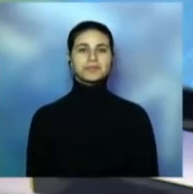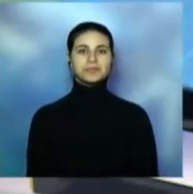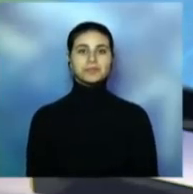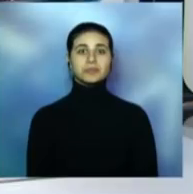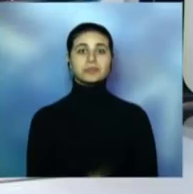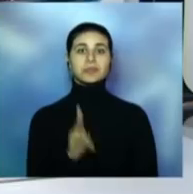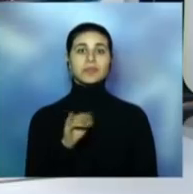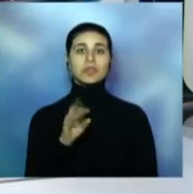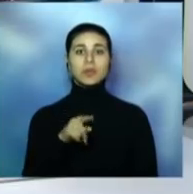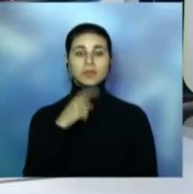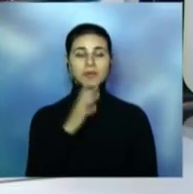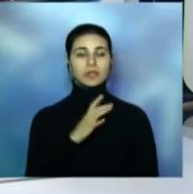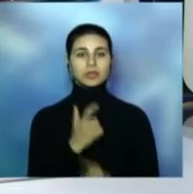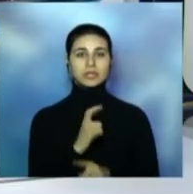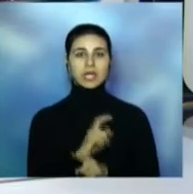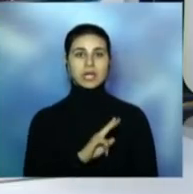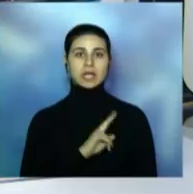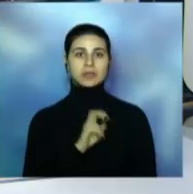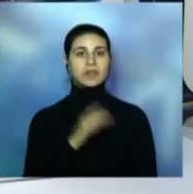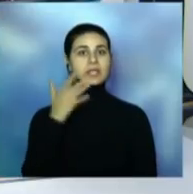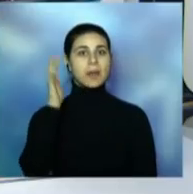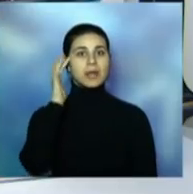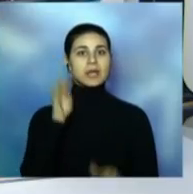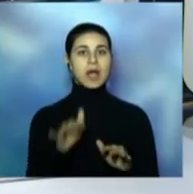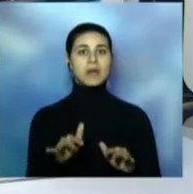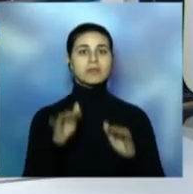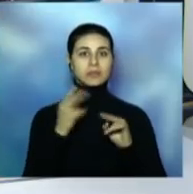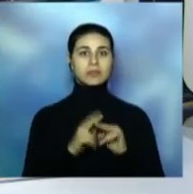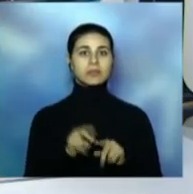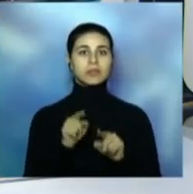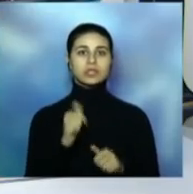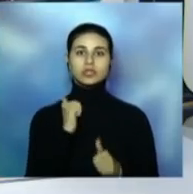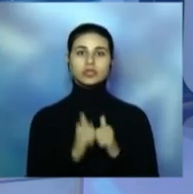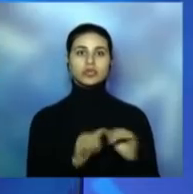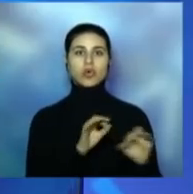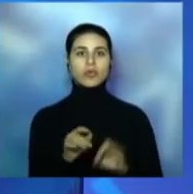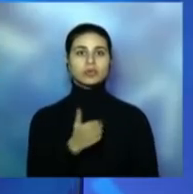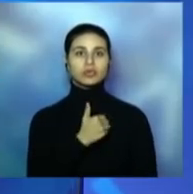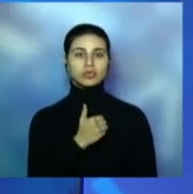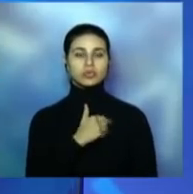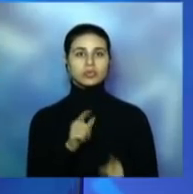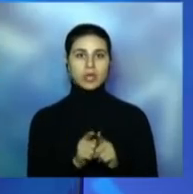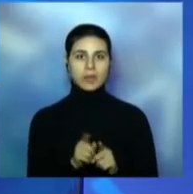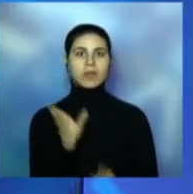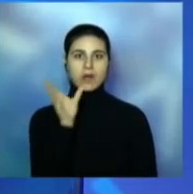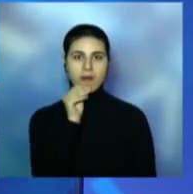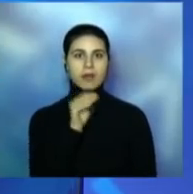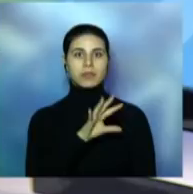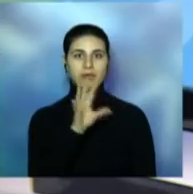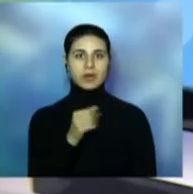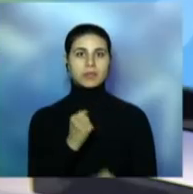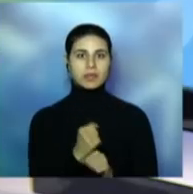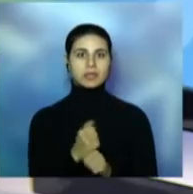ნინომ თქვა, რომ ისე მიყვარსო ნიუ-იორკის პუბლიკაო, ეს პუბლიკაო ყოველთვის მოწადინებულია, რომ გამოგივიდეს ყველაფერი ეს